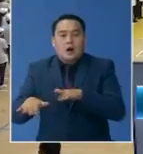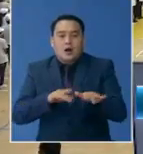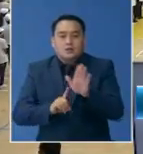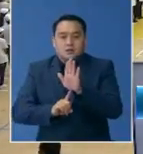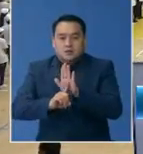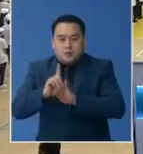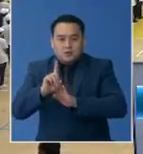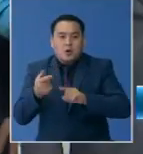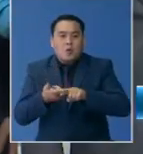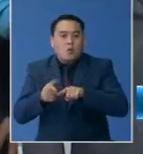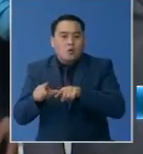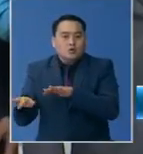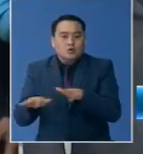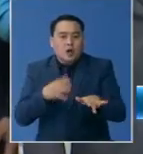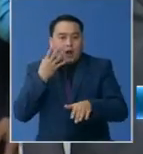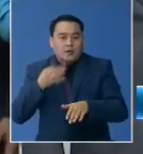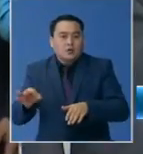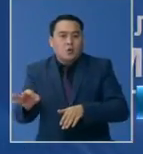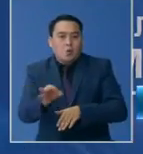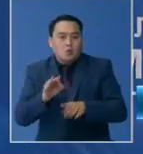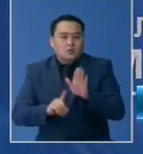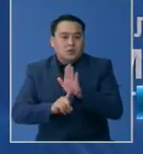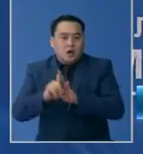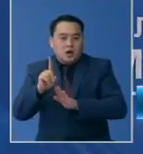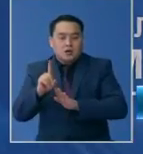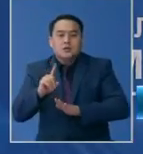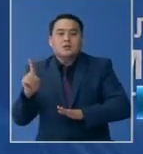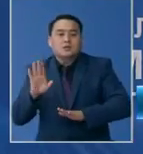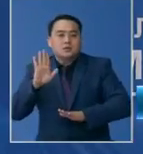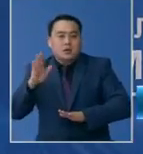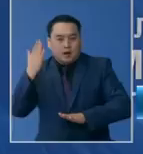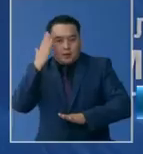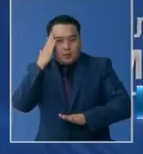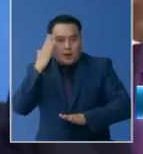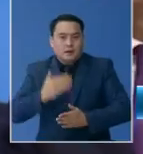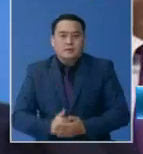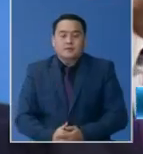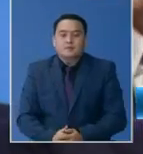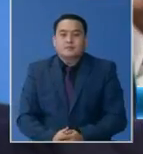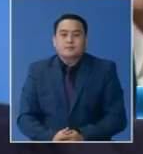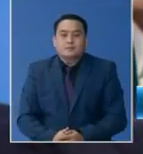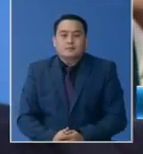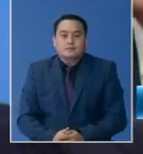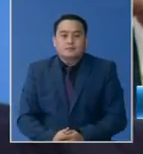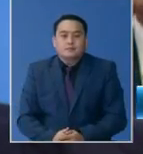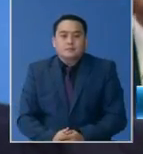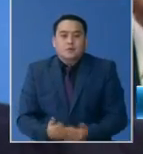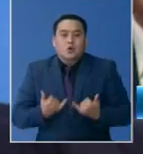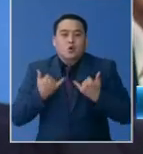берді. Және бұл шараның Алматы облысынан бастау алуының символикалық мәні зор деді. Құрметті